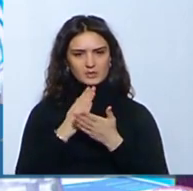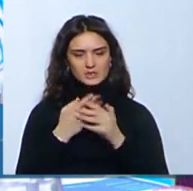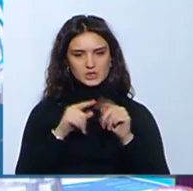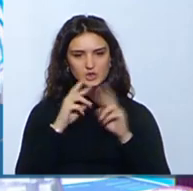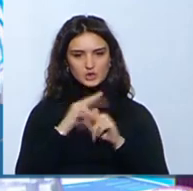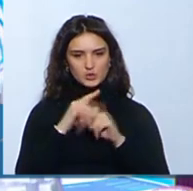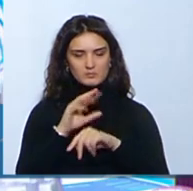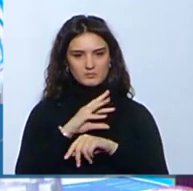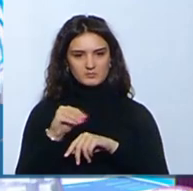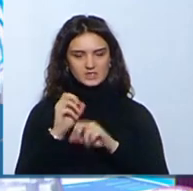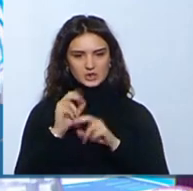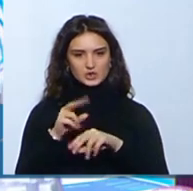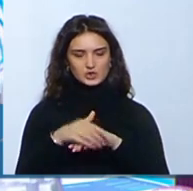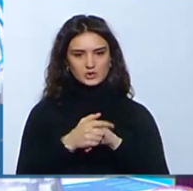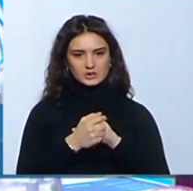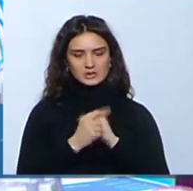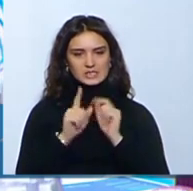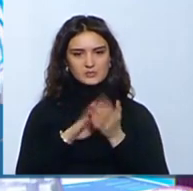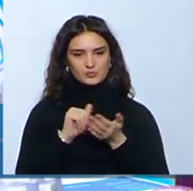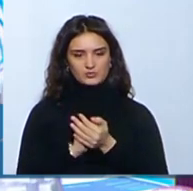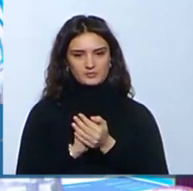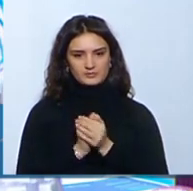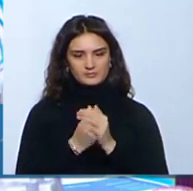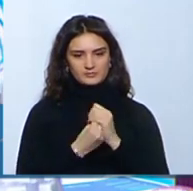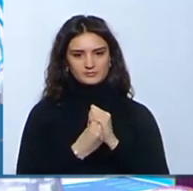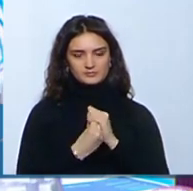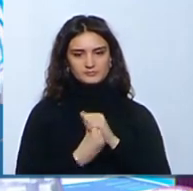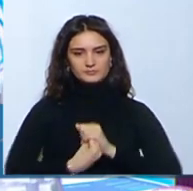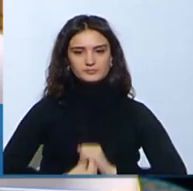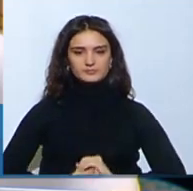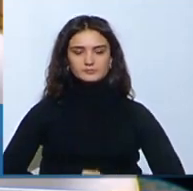ეს შეცდომები საშიში, რას აფუჭებენ ასეთ შემთხვევაში?